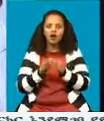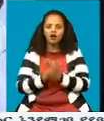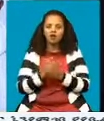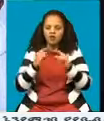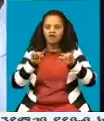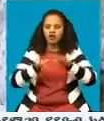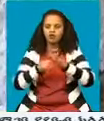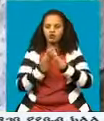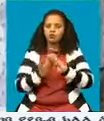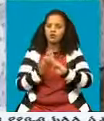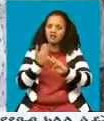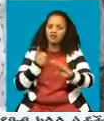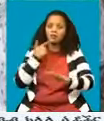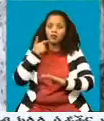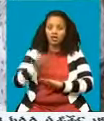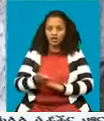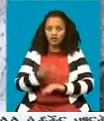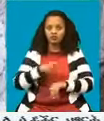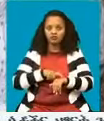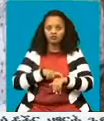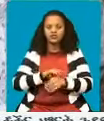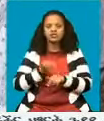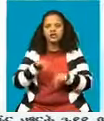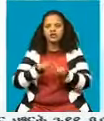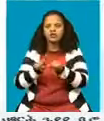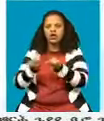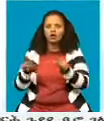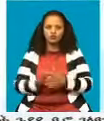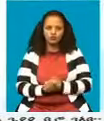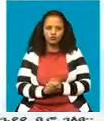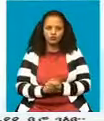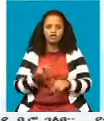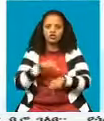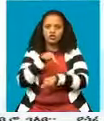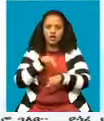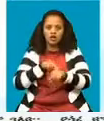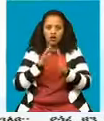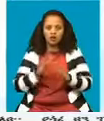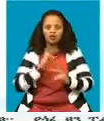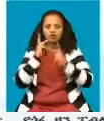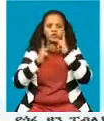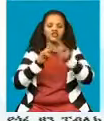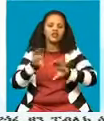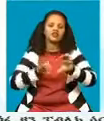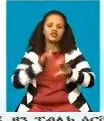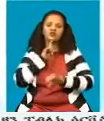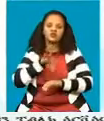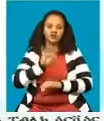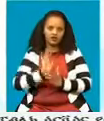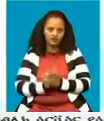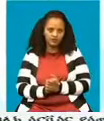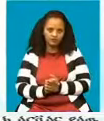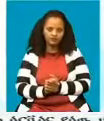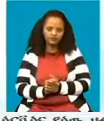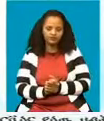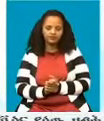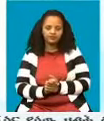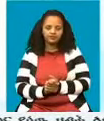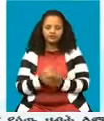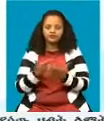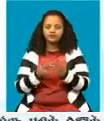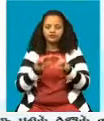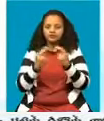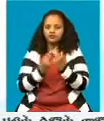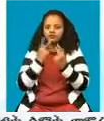በይፋ ከመጀመሩ በፊት በነገው ዕለት ዛሬ በተለያዩ ተቋማት ጉብኝት እያደረግን እንገኛለን። እንግዲህ ይሄኛው